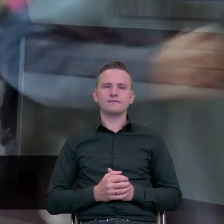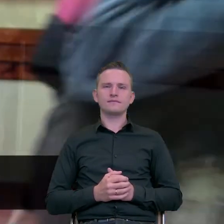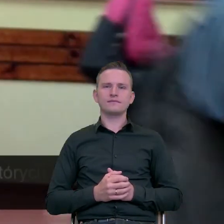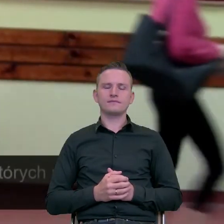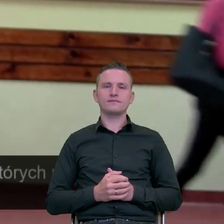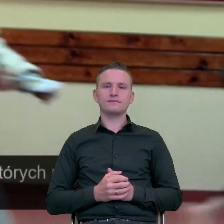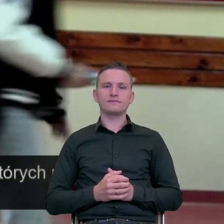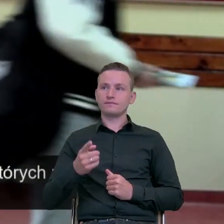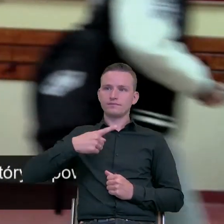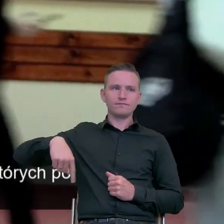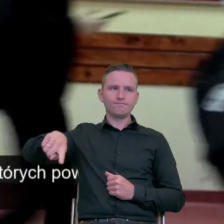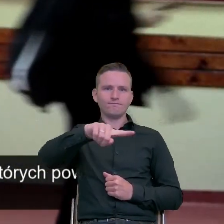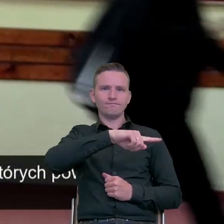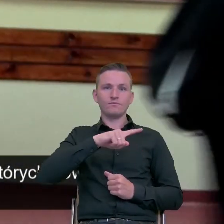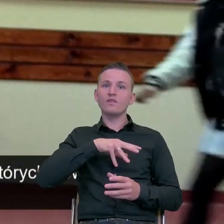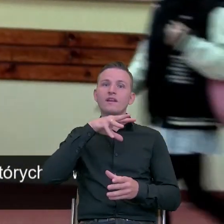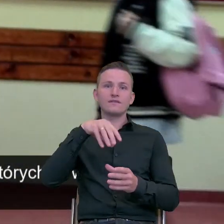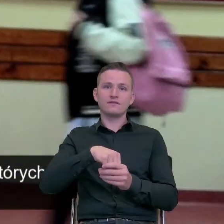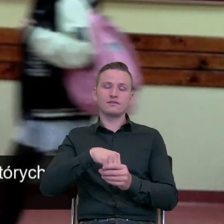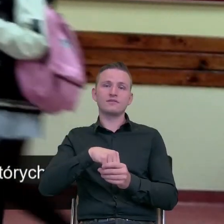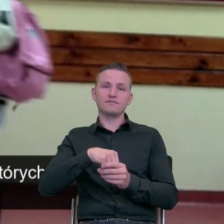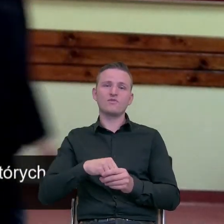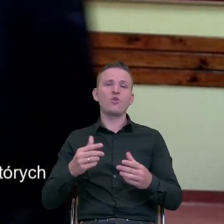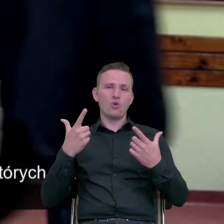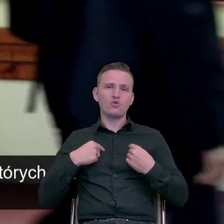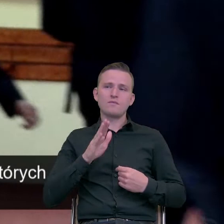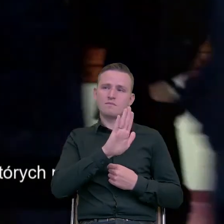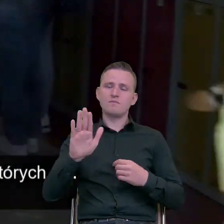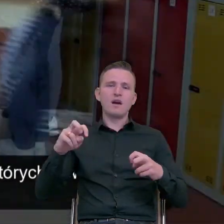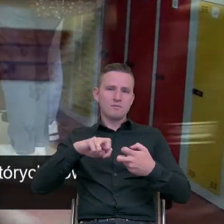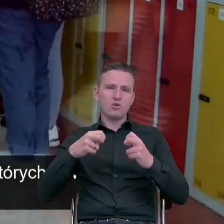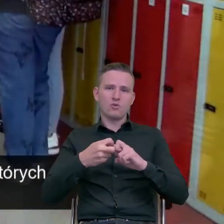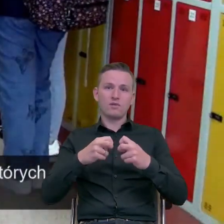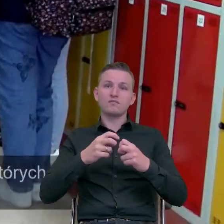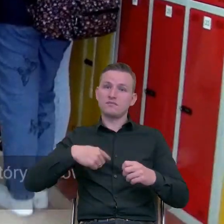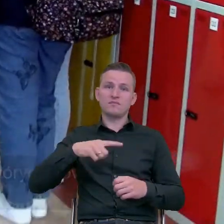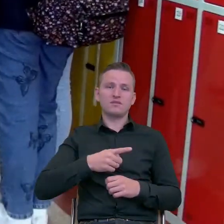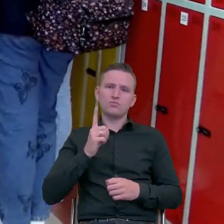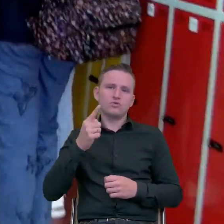Wśród nas są osoby, które borykają się z problemami, o których powinniśmy pamiętać.